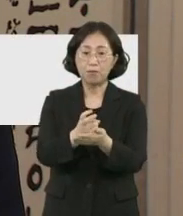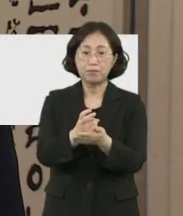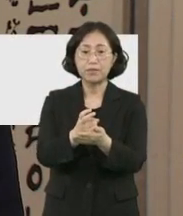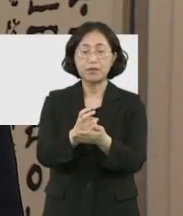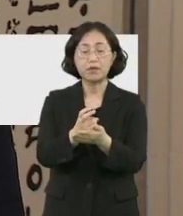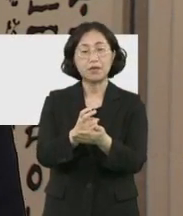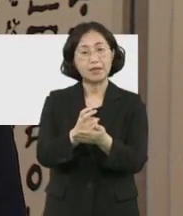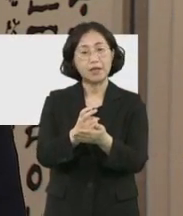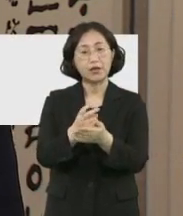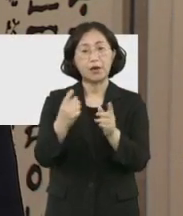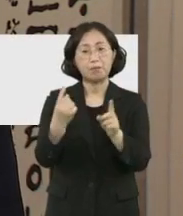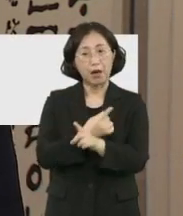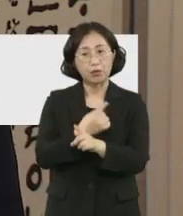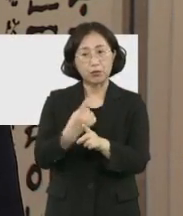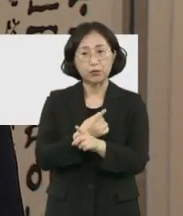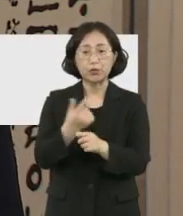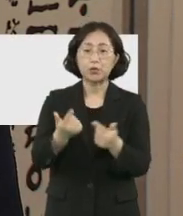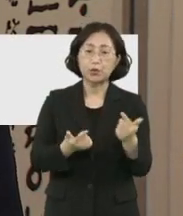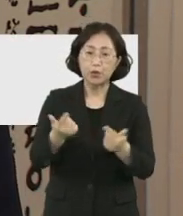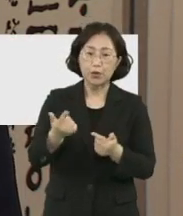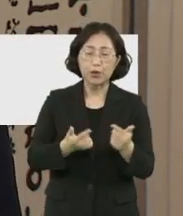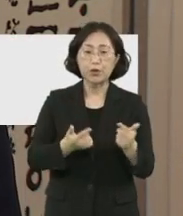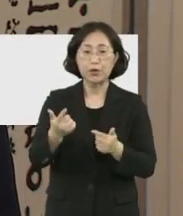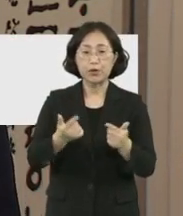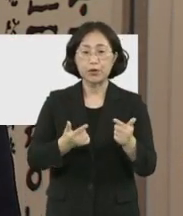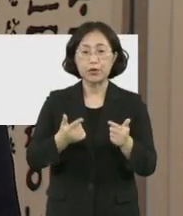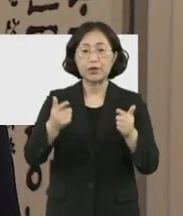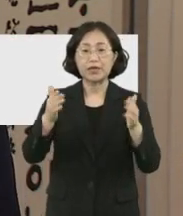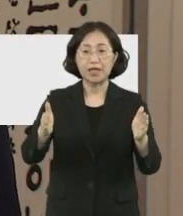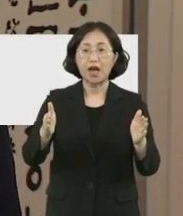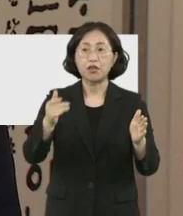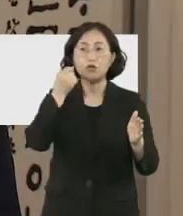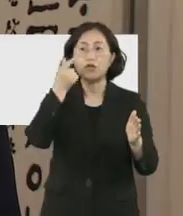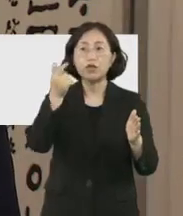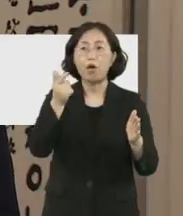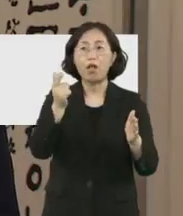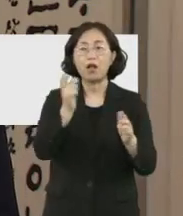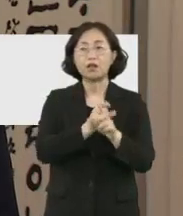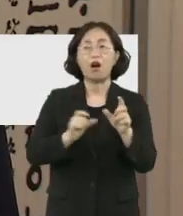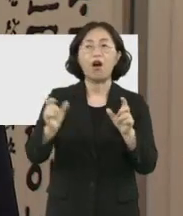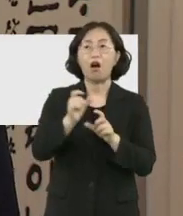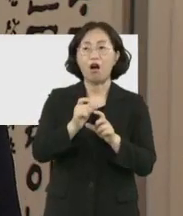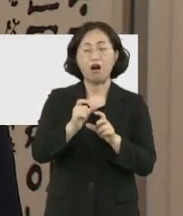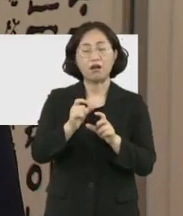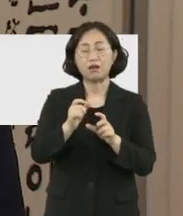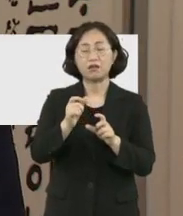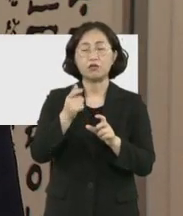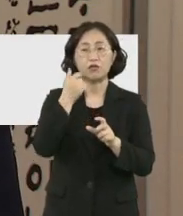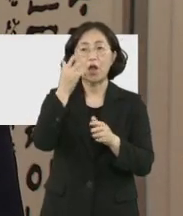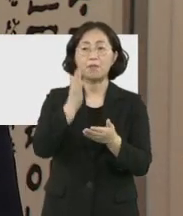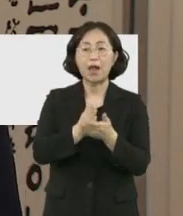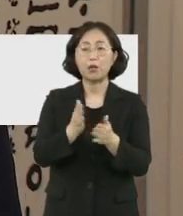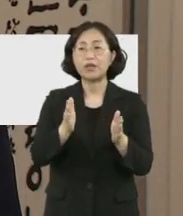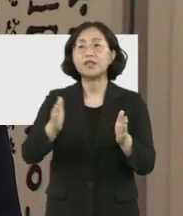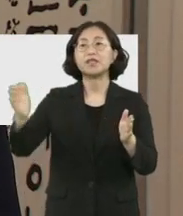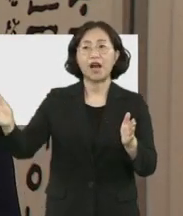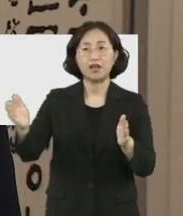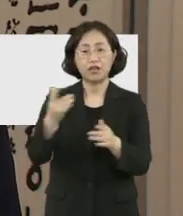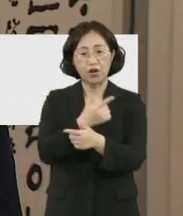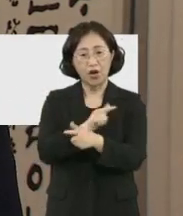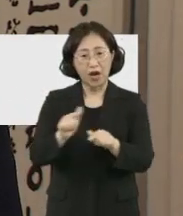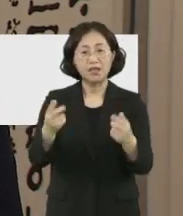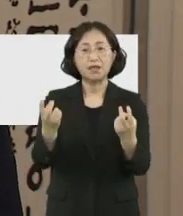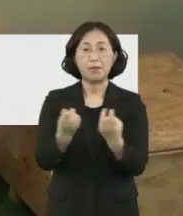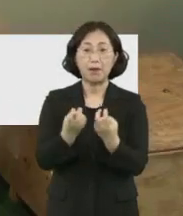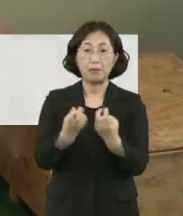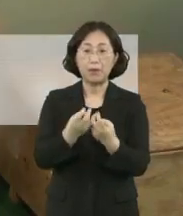보완책, 그다음에 탄력 근로제의 그 단어 기간 확대 뭐 이런 등등의 대책이 좀 필요할